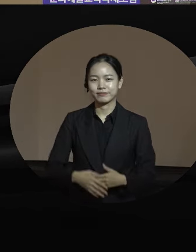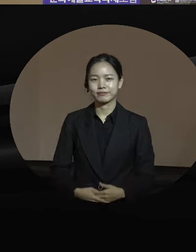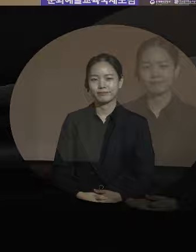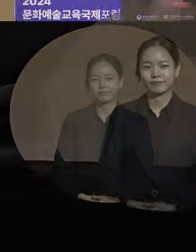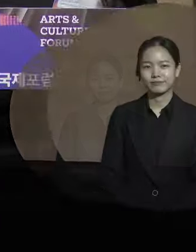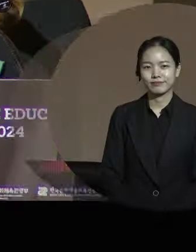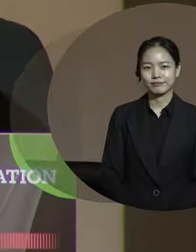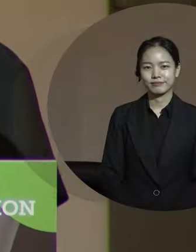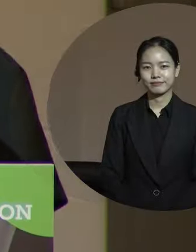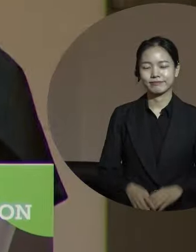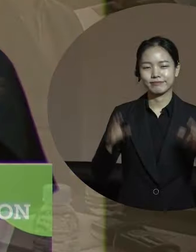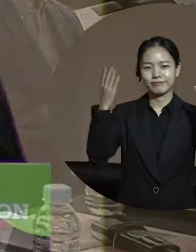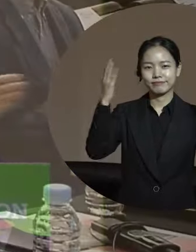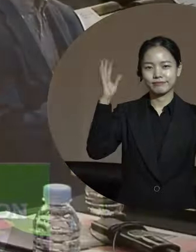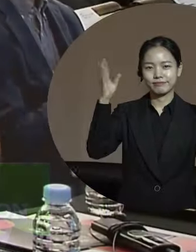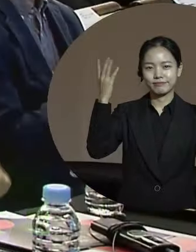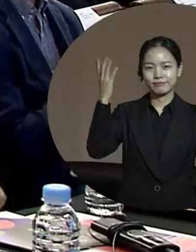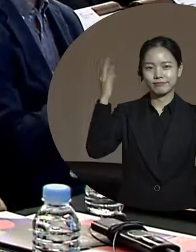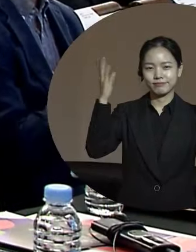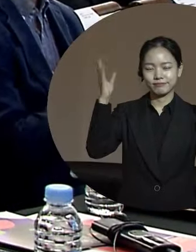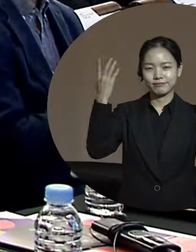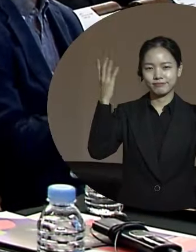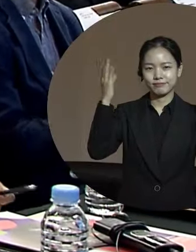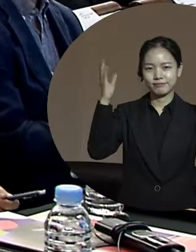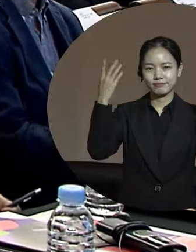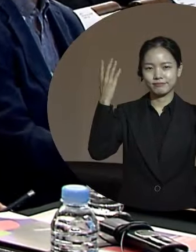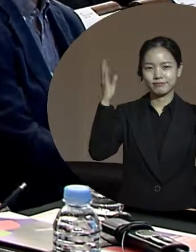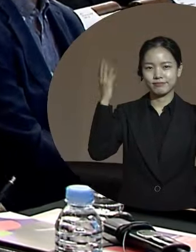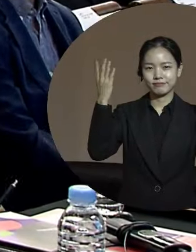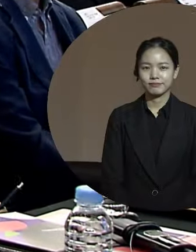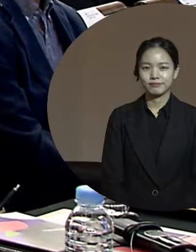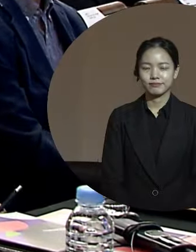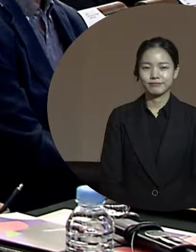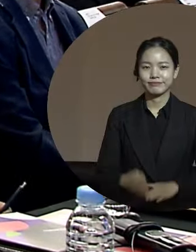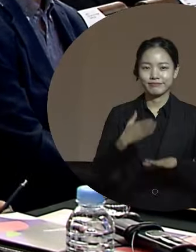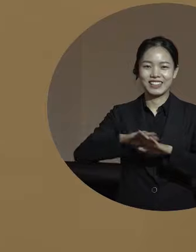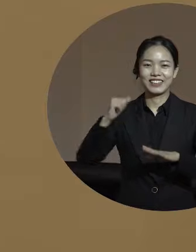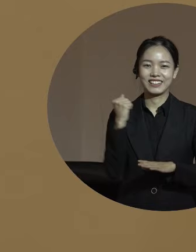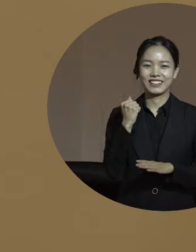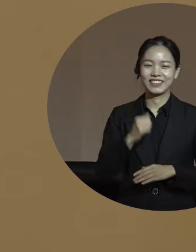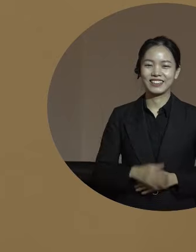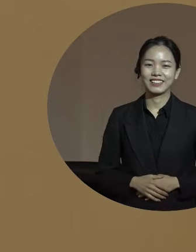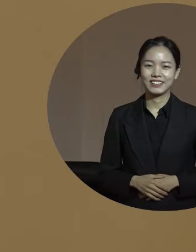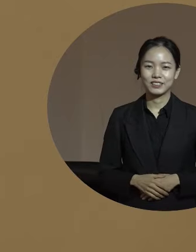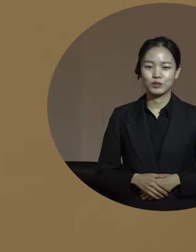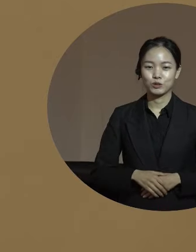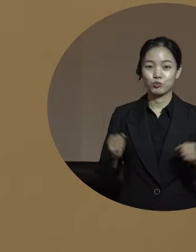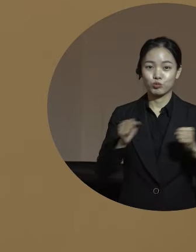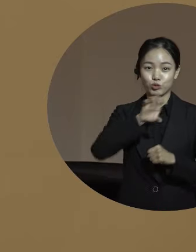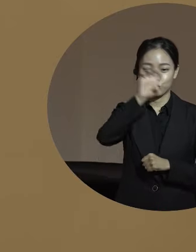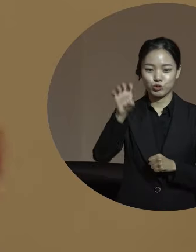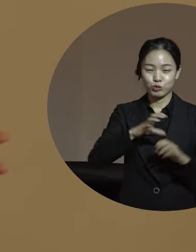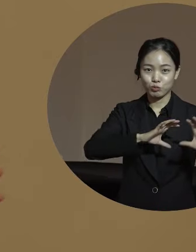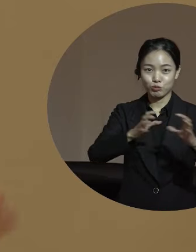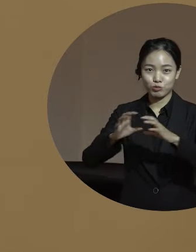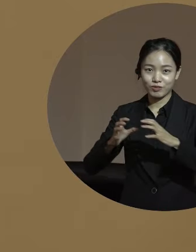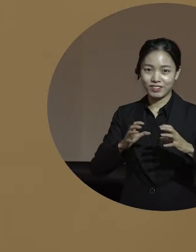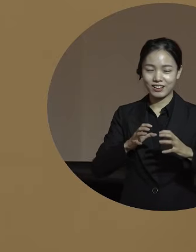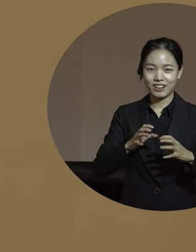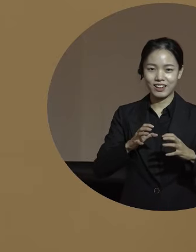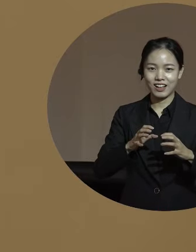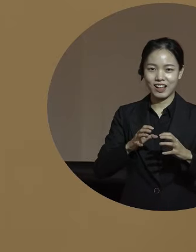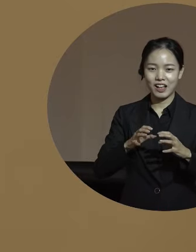Comes 감사합니다. 북유럽 국가는 북유럽